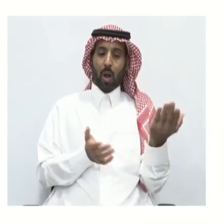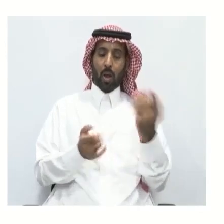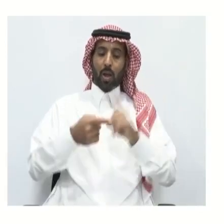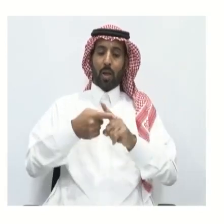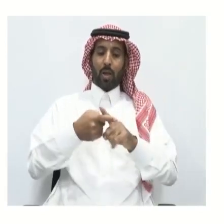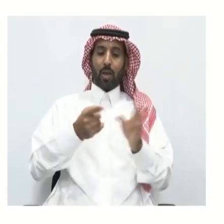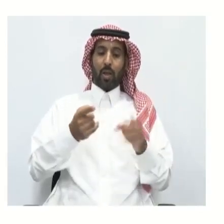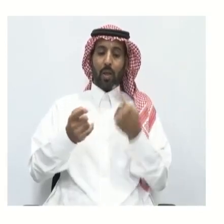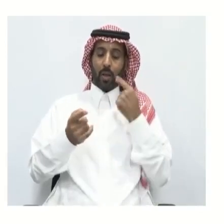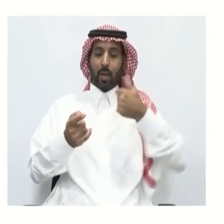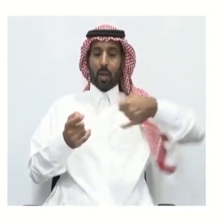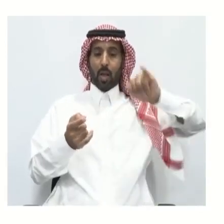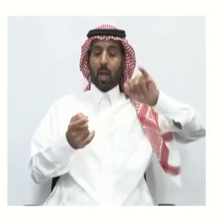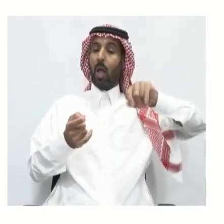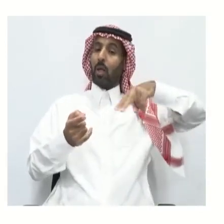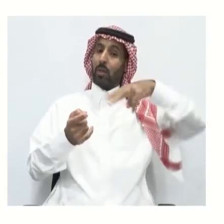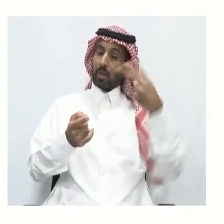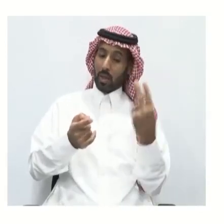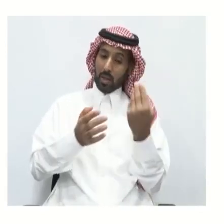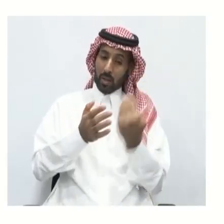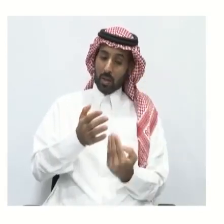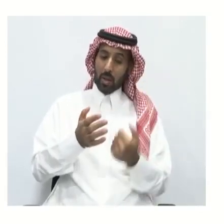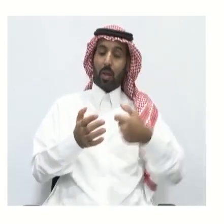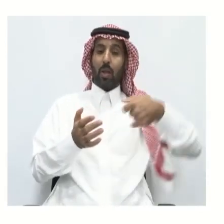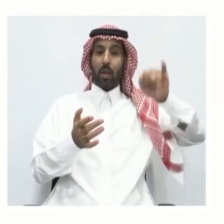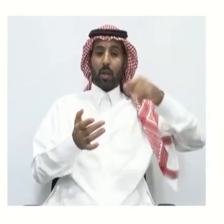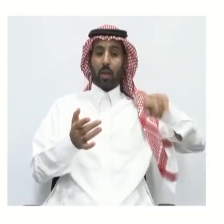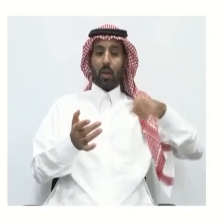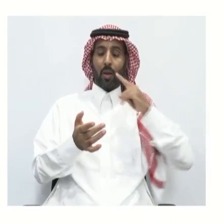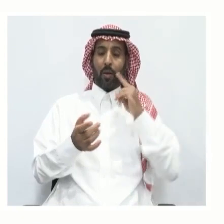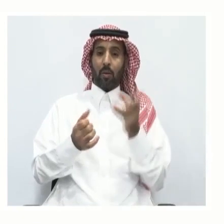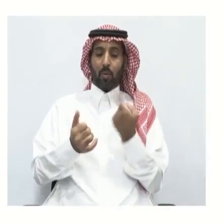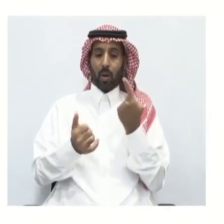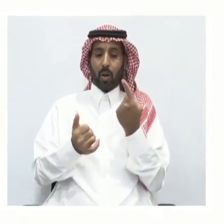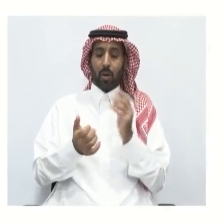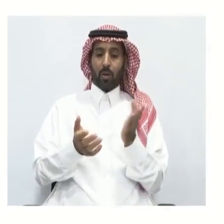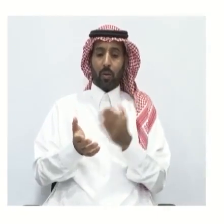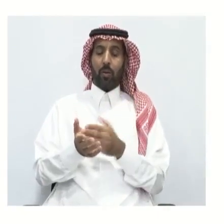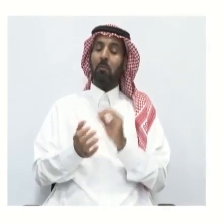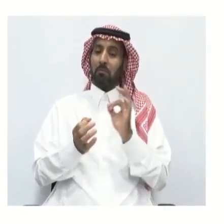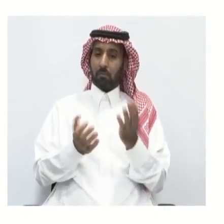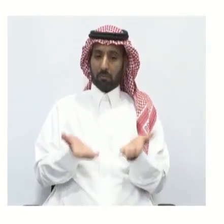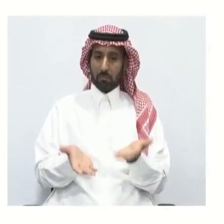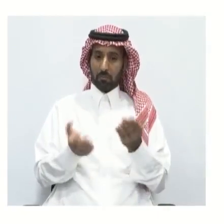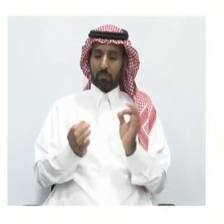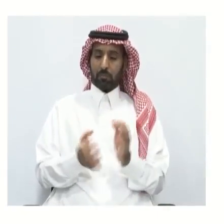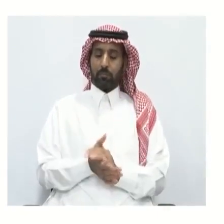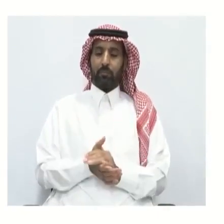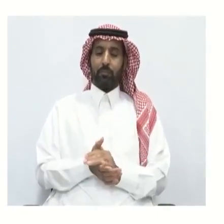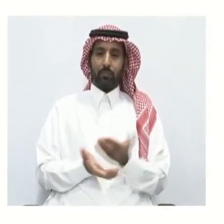واحد اليود اثنان وهنا اليود اثنان اذا المعادله موزونه